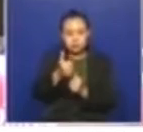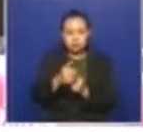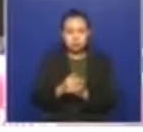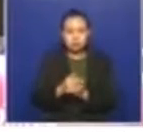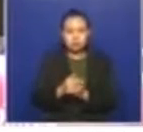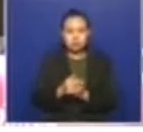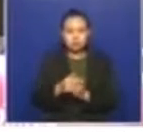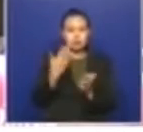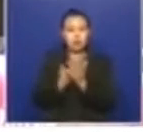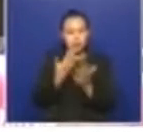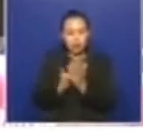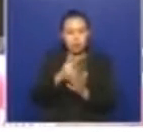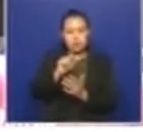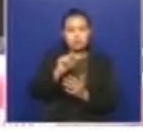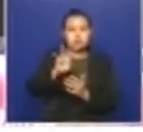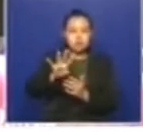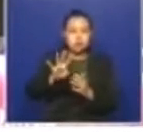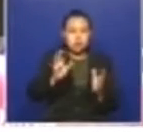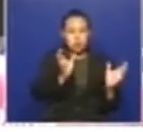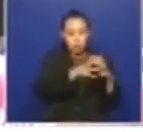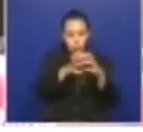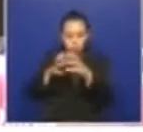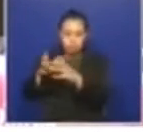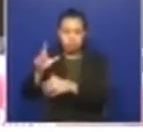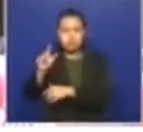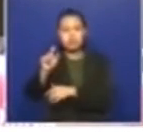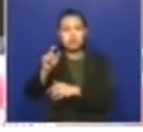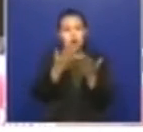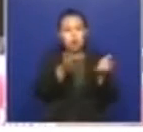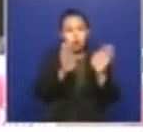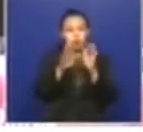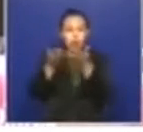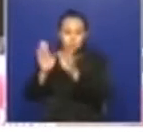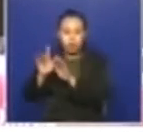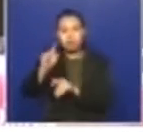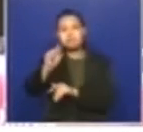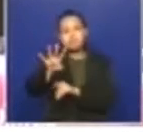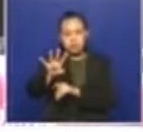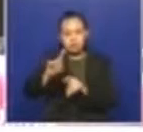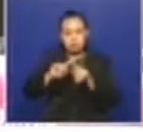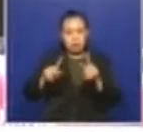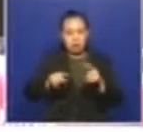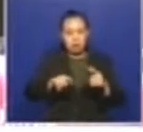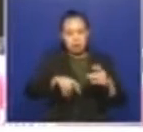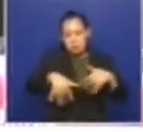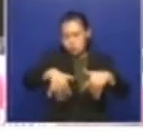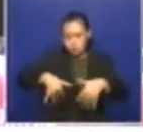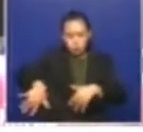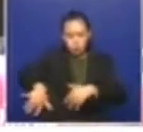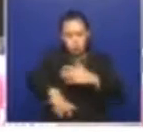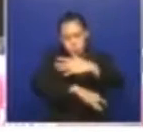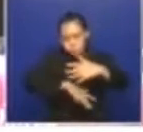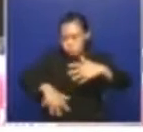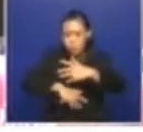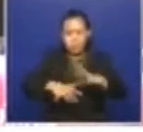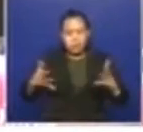มันสูงแต่อีกกี่ตระกูลในประเทศอ่ะวันนี้ไม่มีอะไรเลยแต่มาเฉลี่ยใส่กันปั๊บหรือเอา